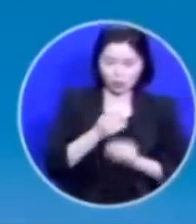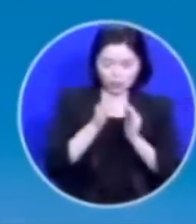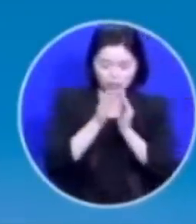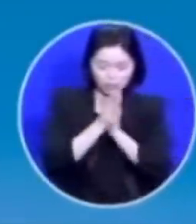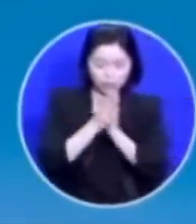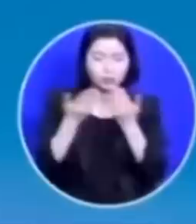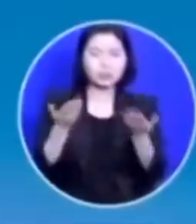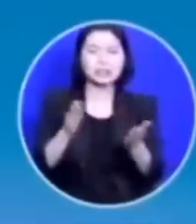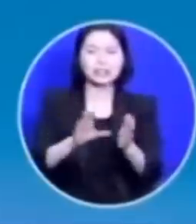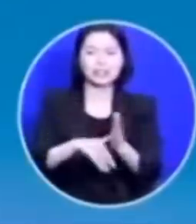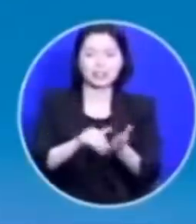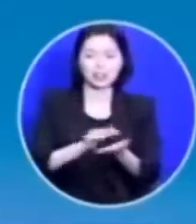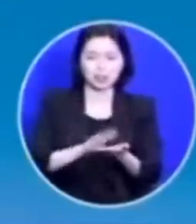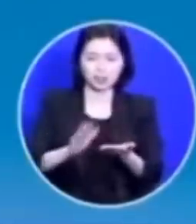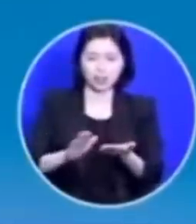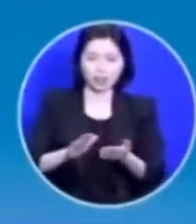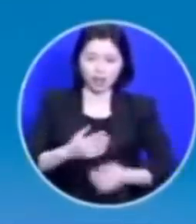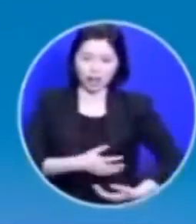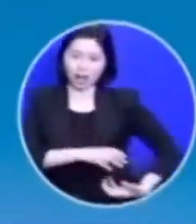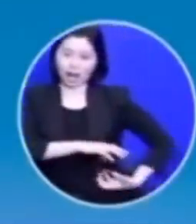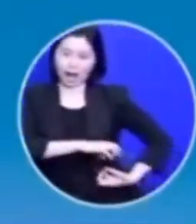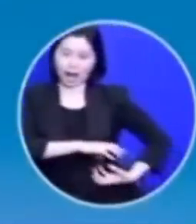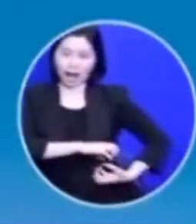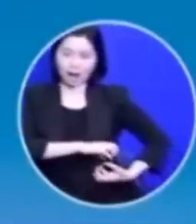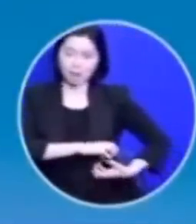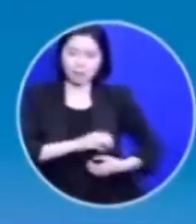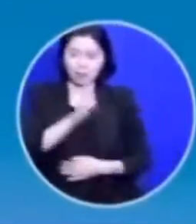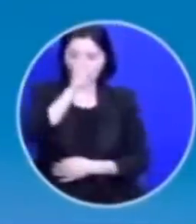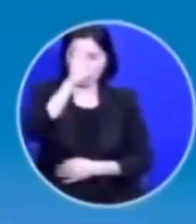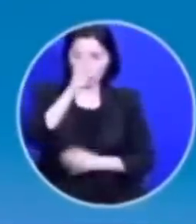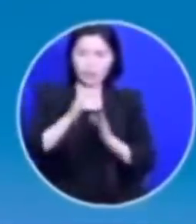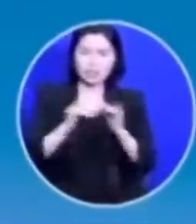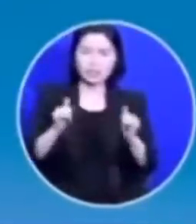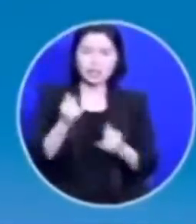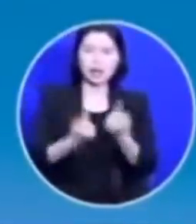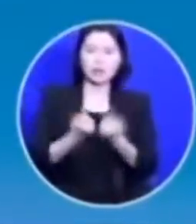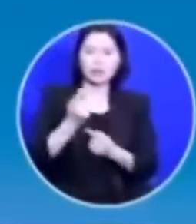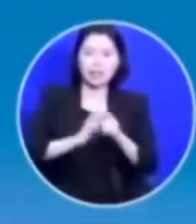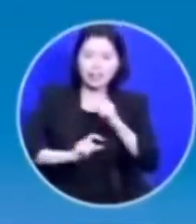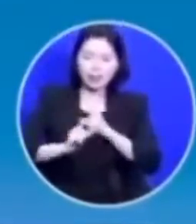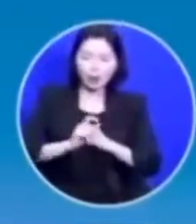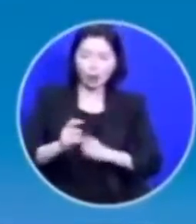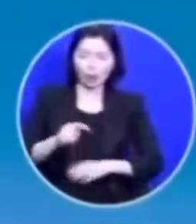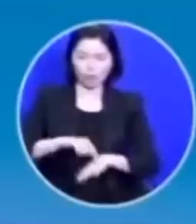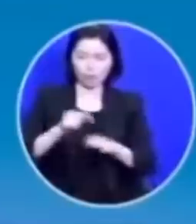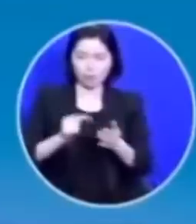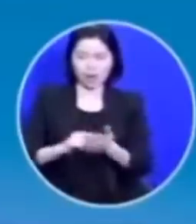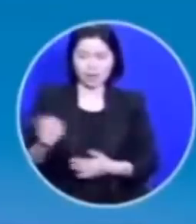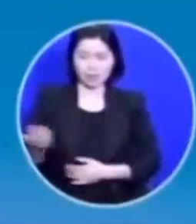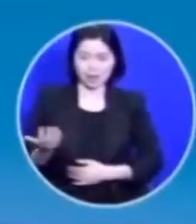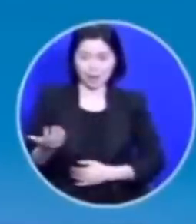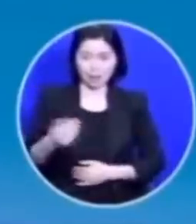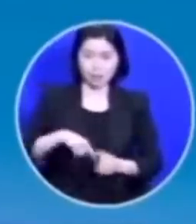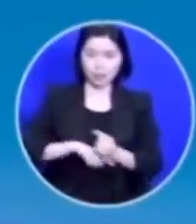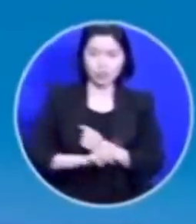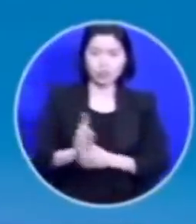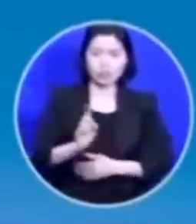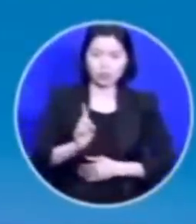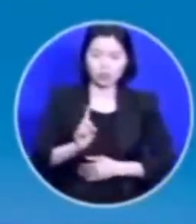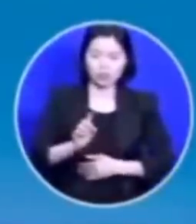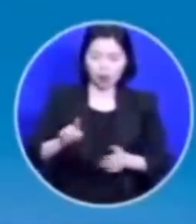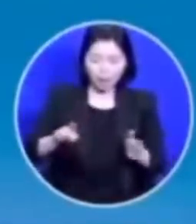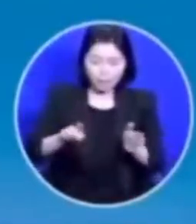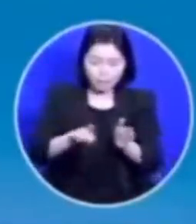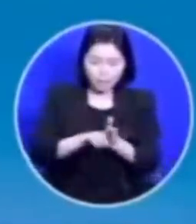입니다 암환자 보다도 더 사실 마음이 아픈 것은 아 믿음 안에